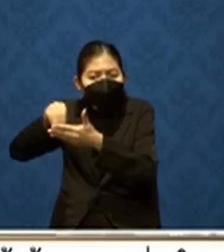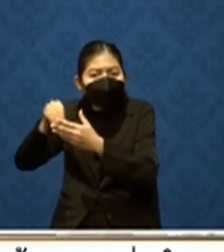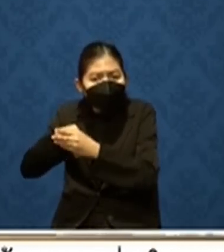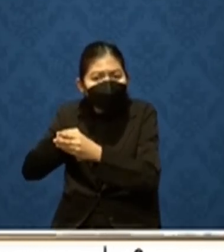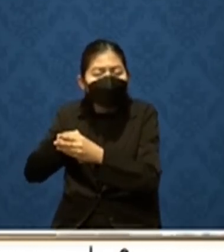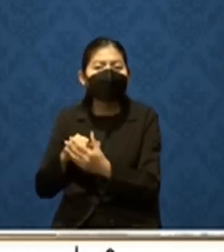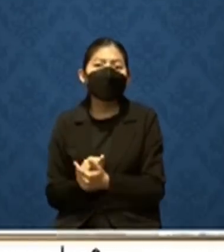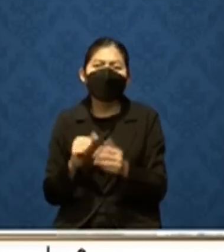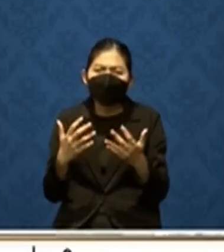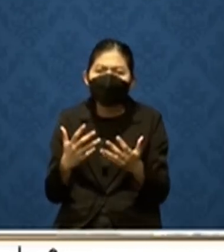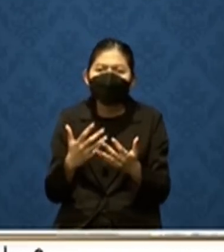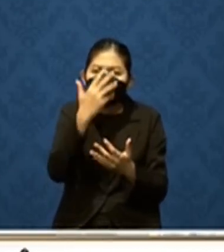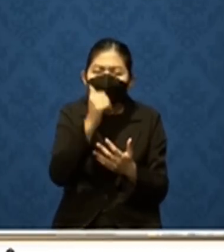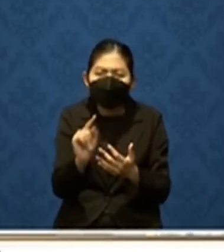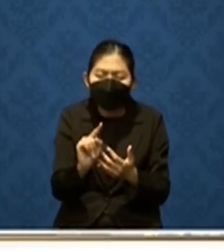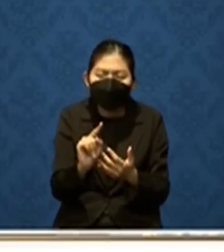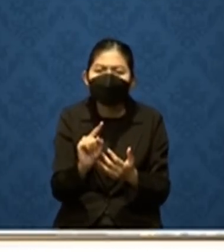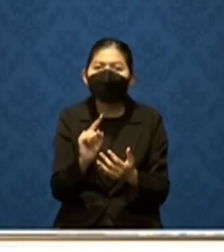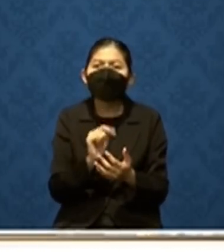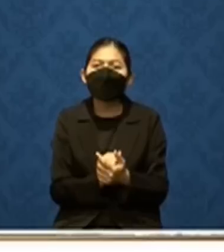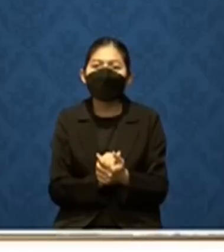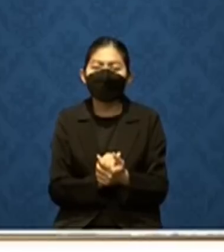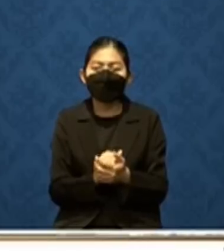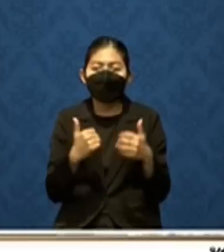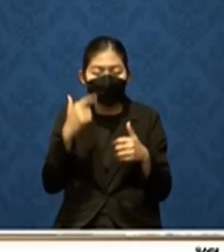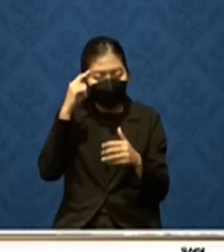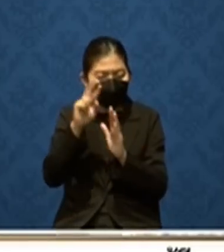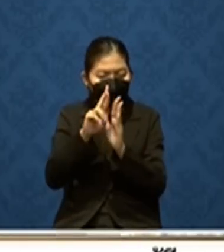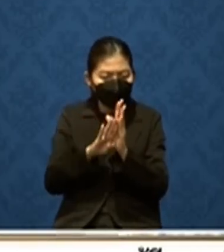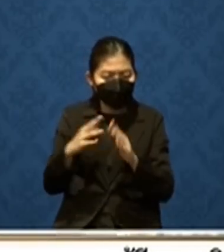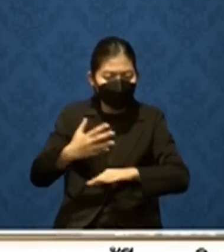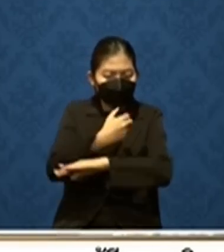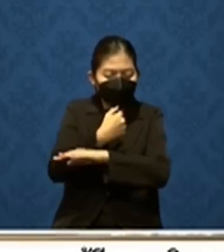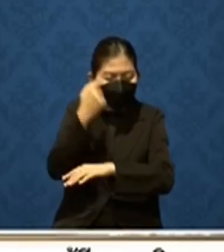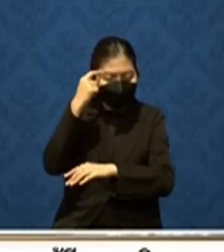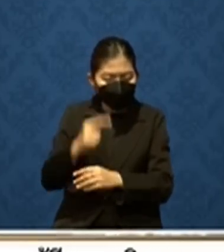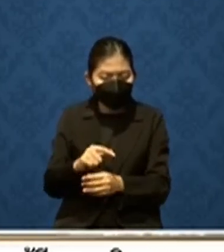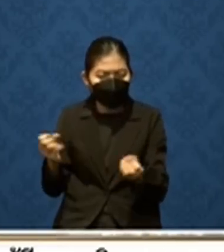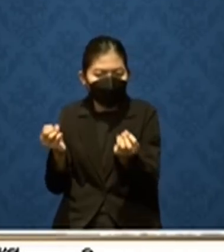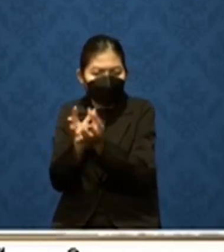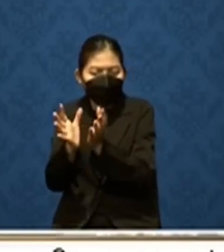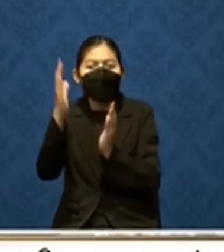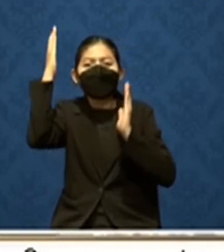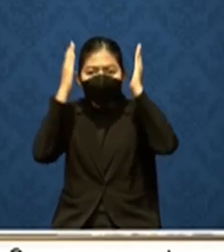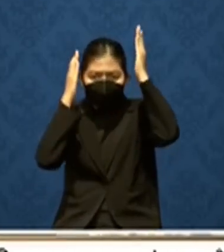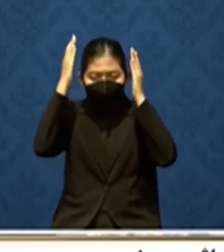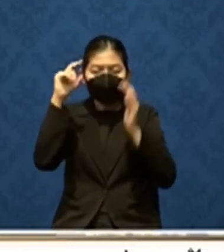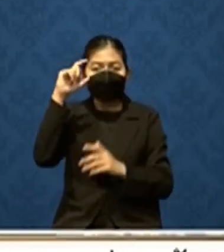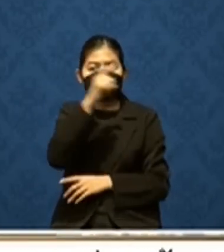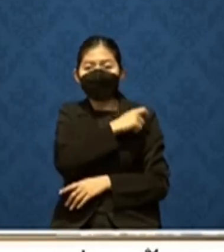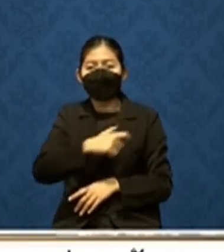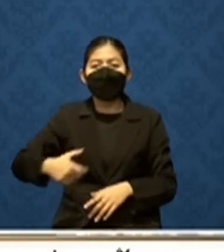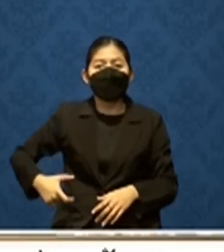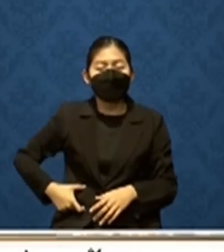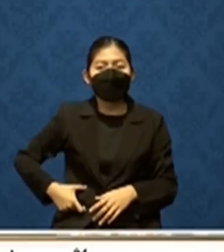ท่านพลเอกประยุทธ์จันทร์โอชาได้สร้างระบบการเมืองเพื่อทำลายระบอบปกครองประชาธิปไตยอันมีพระมหากษัตริย์ทรงเป็น